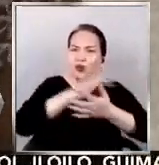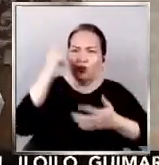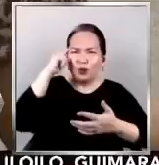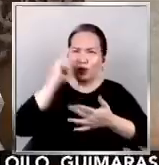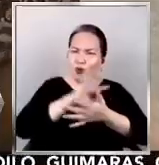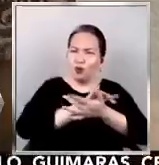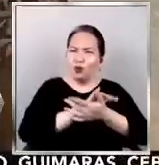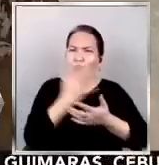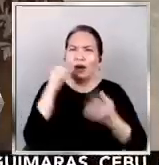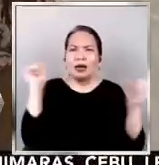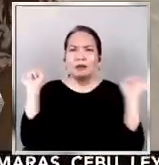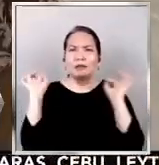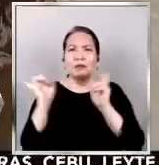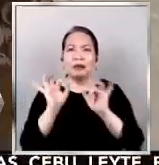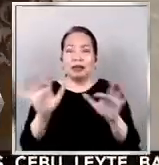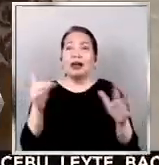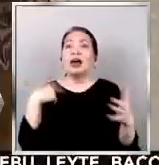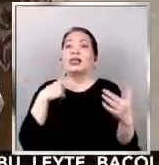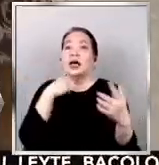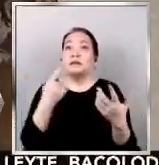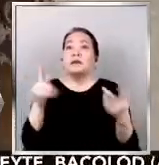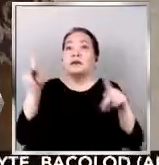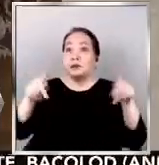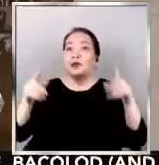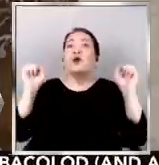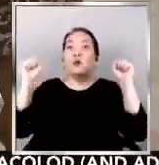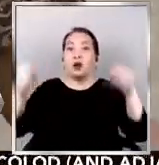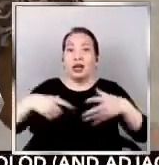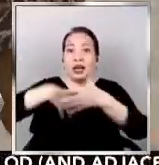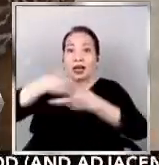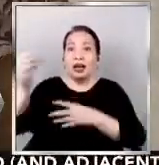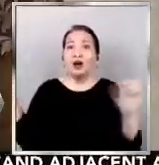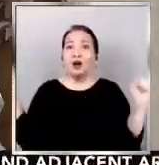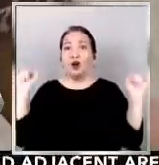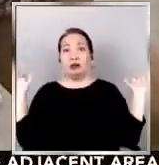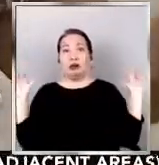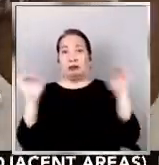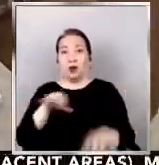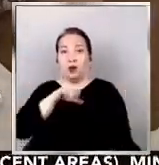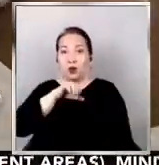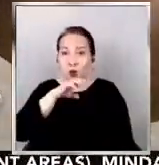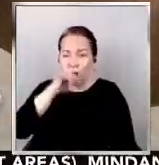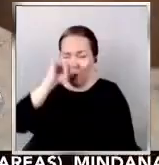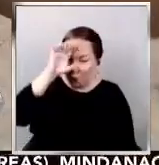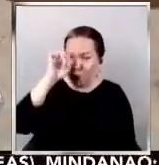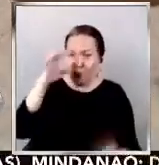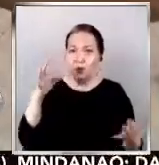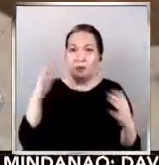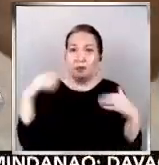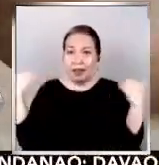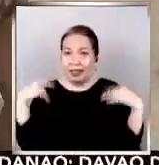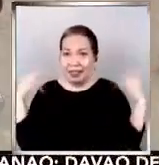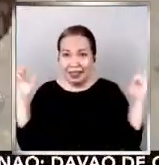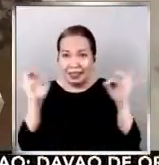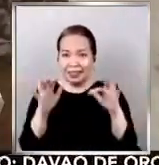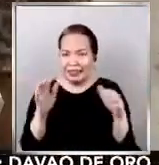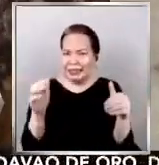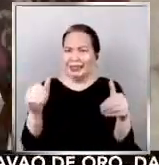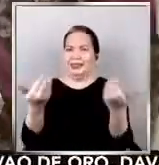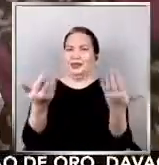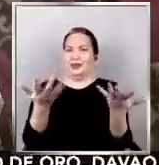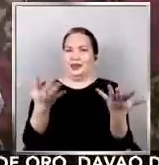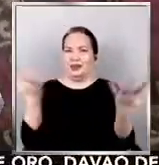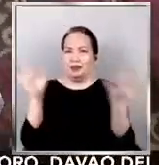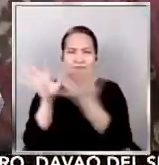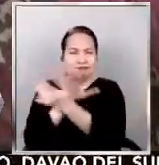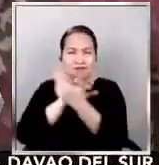ngayon, pinalabas ang tao, pinalaya. At ang matanda, nasa kali na lahat. Tapos ang dami ng tao,